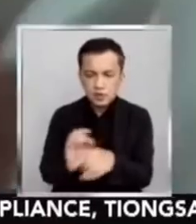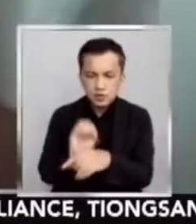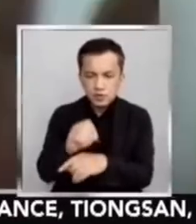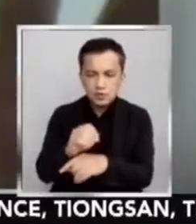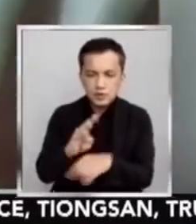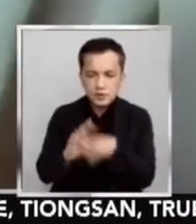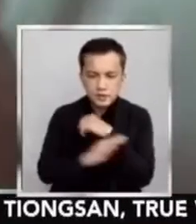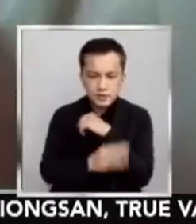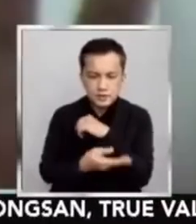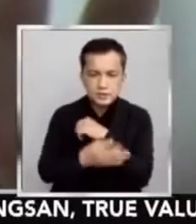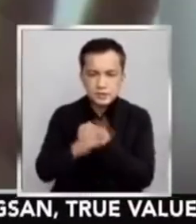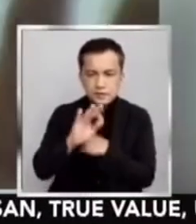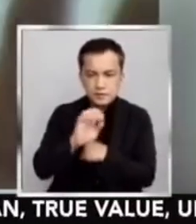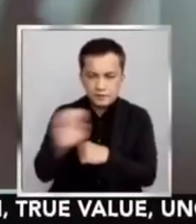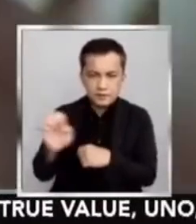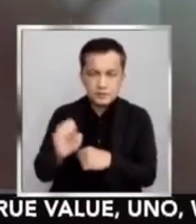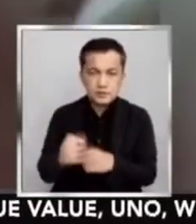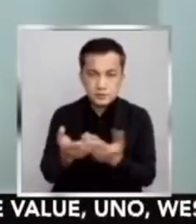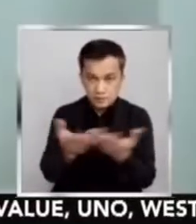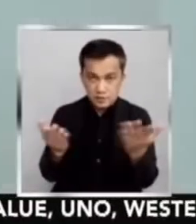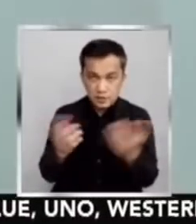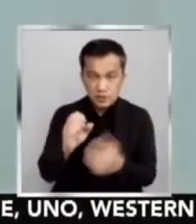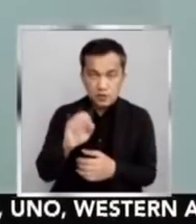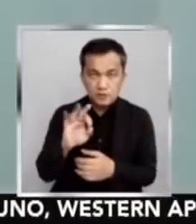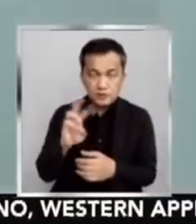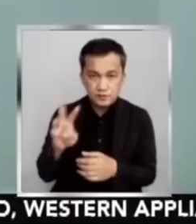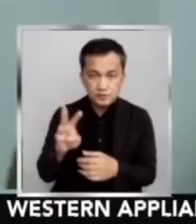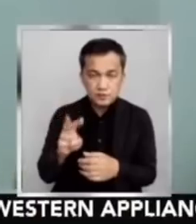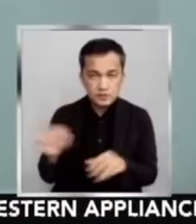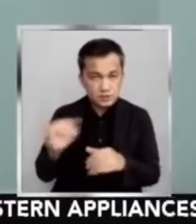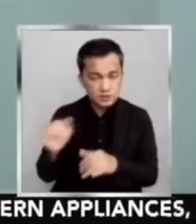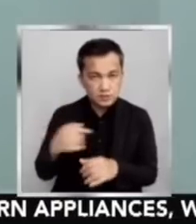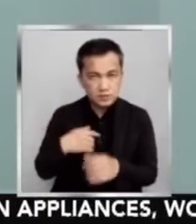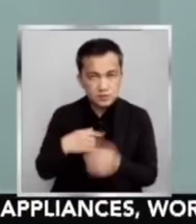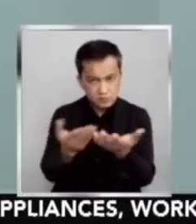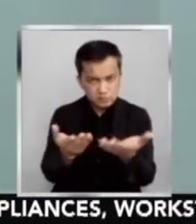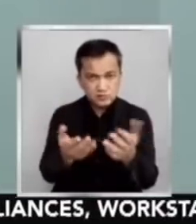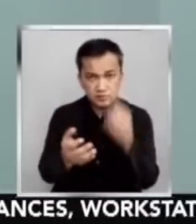mga OFW na katulad ko, maging aware,